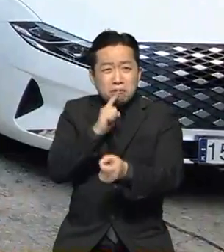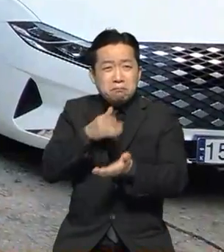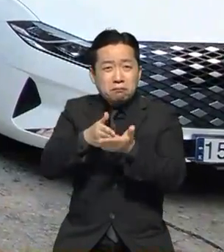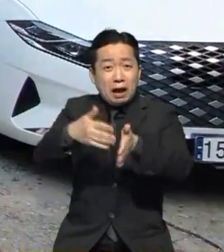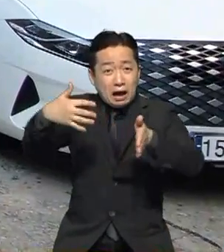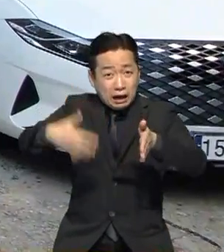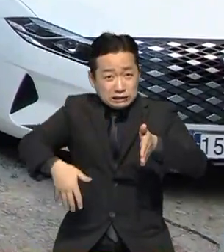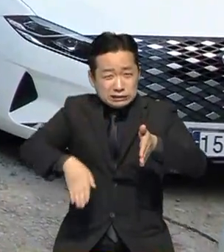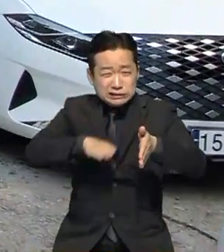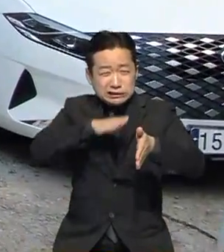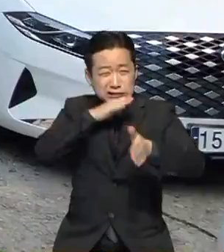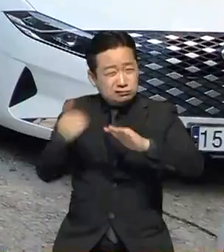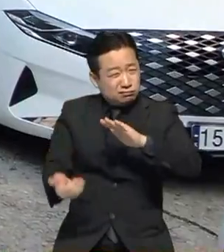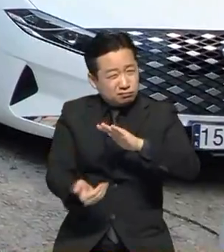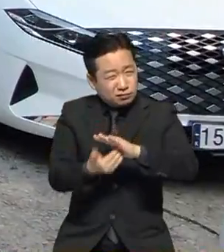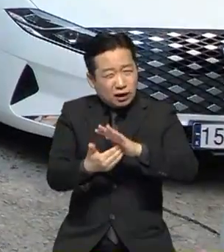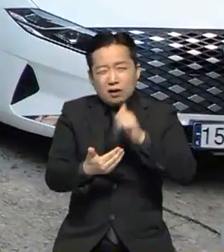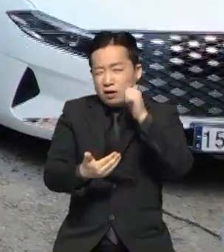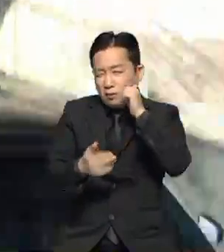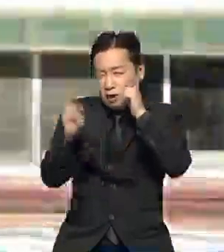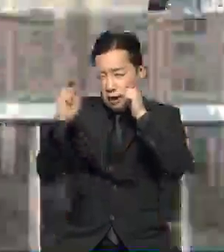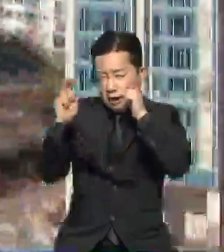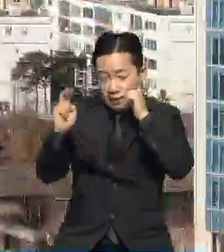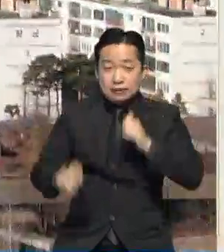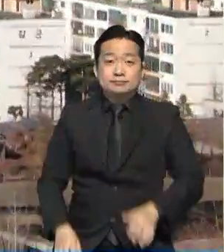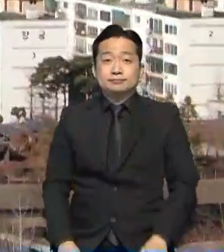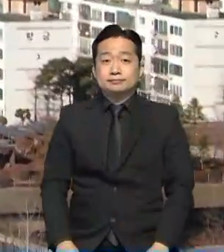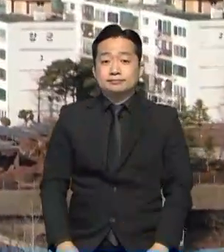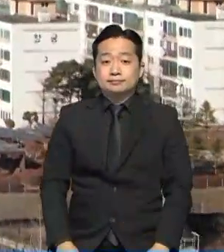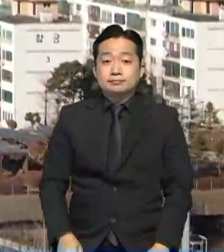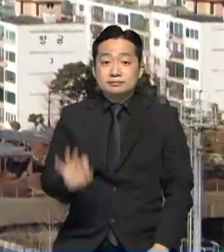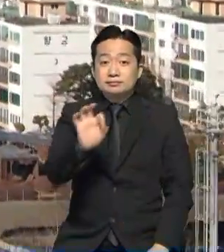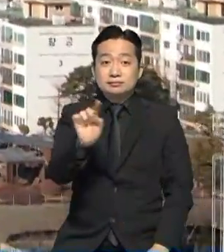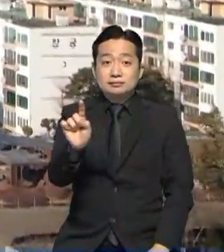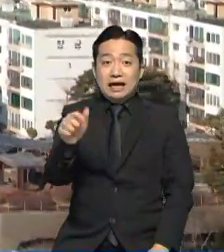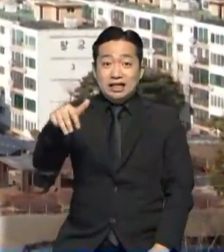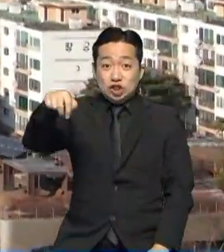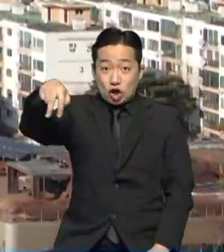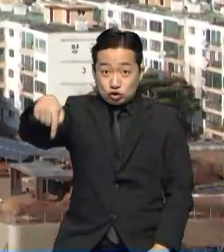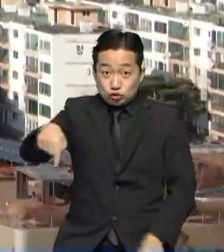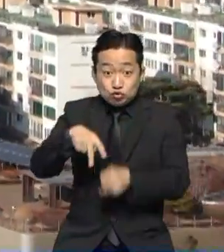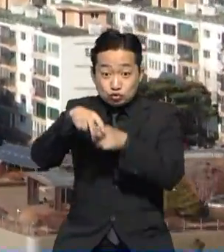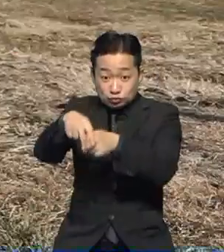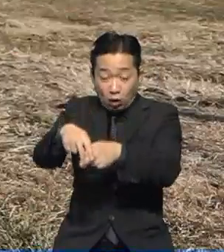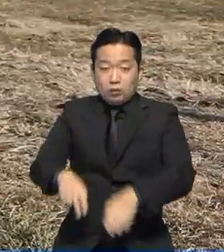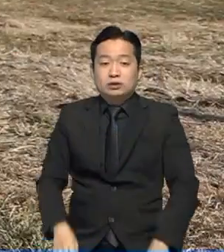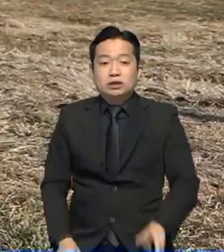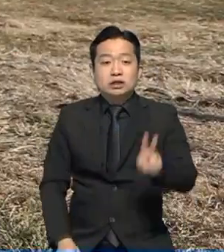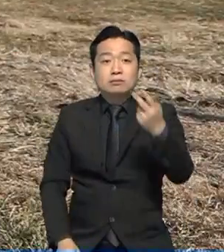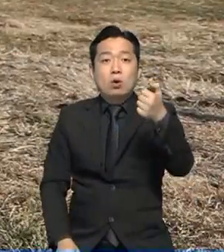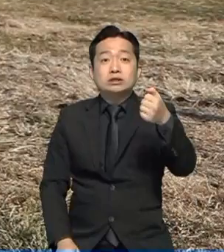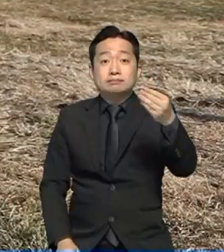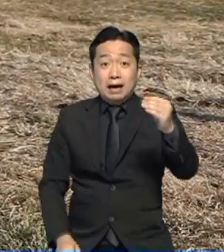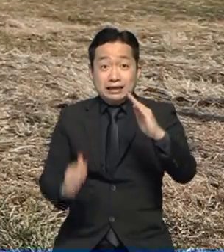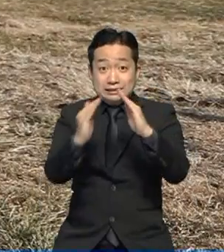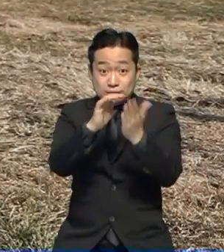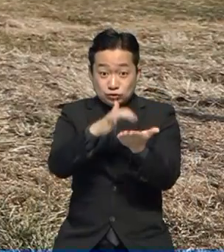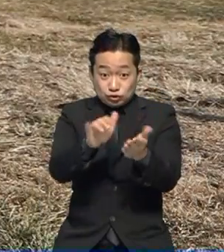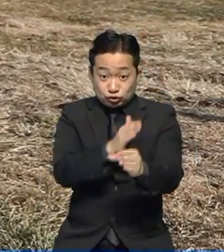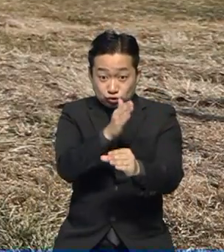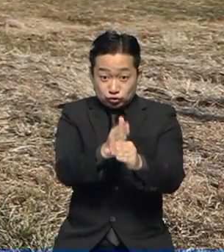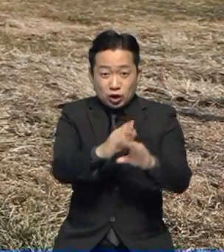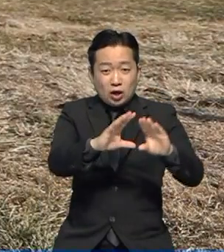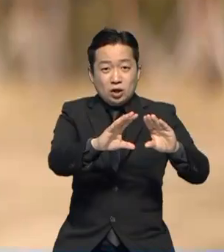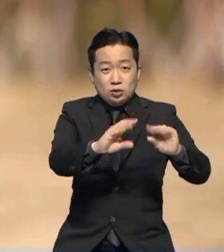점에서는 현실성에 낮은 점수를 줬습니다. 안철수 국민의당 후보는 250만 호 가운데 토지